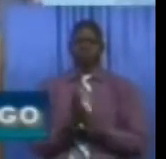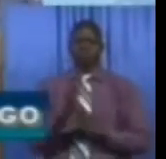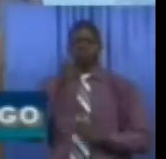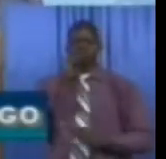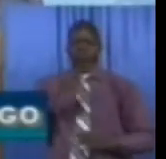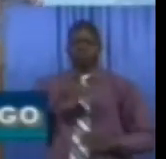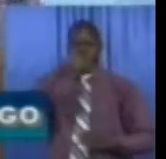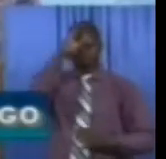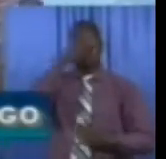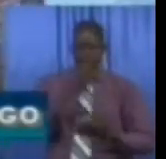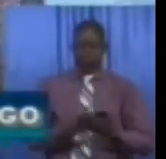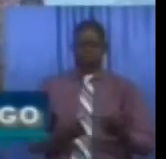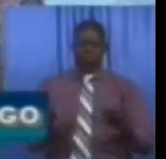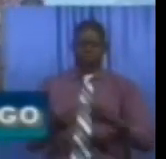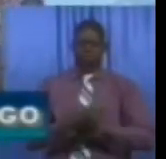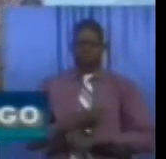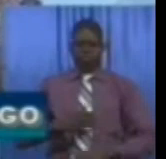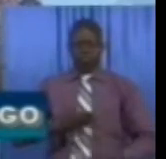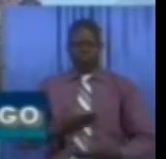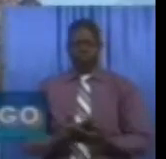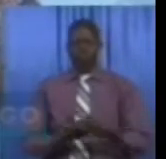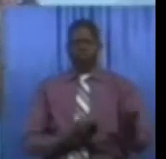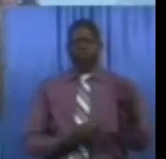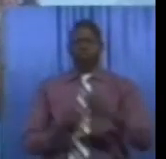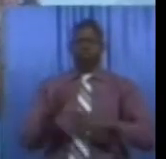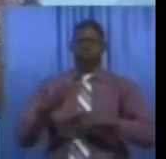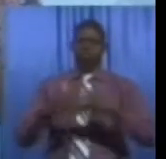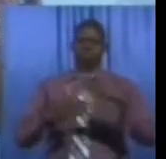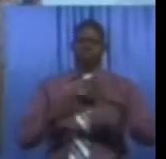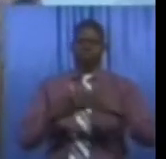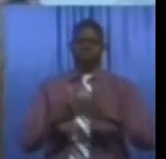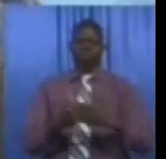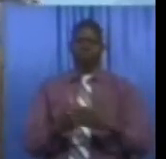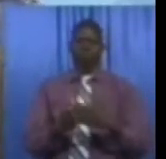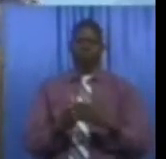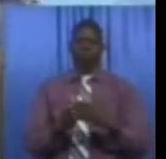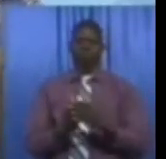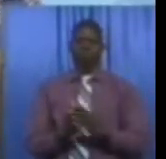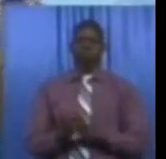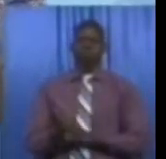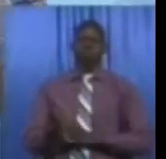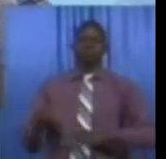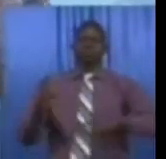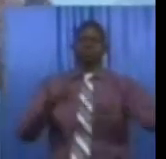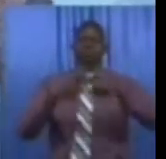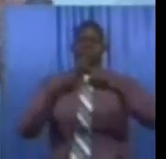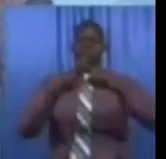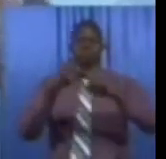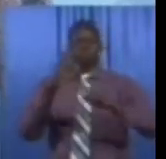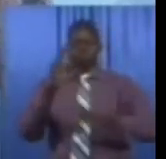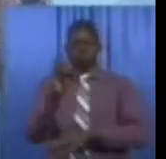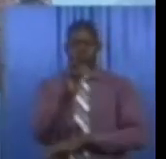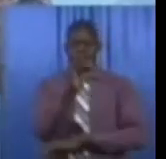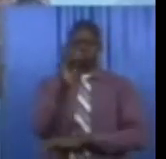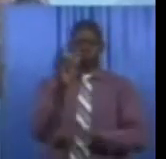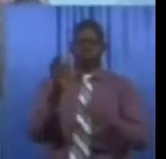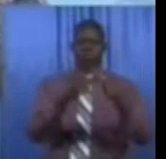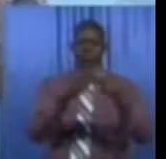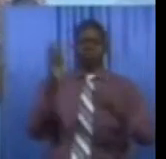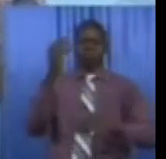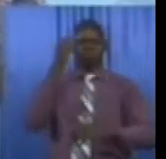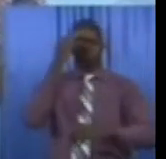Mesdames, Messieurs, bonjour et bienvenue à tous. La montée des couleurs au Premier ministère se